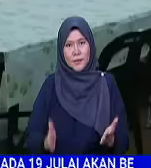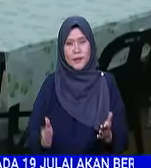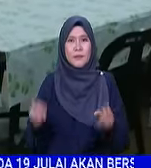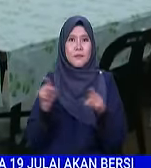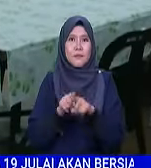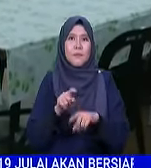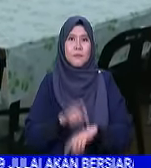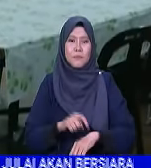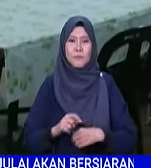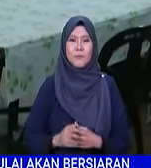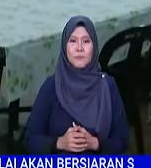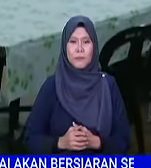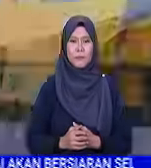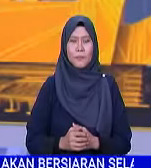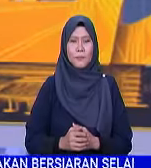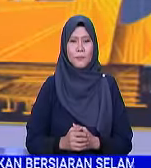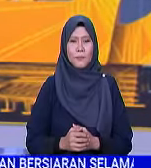masa.